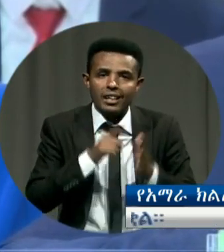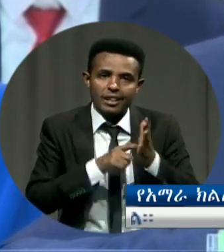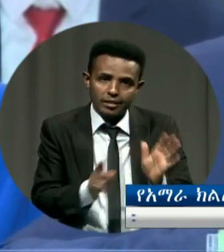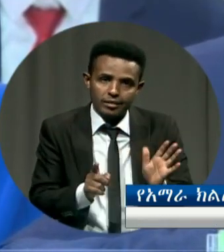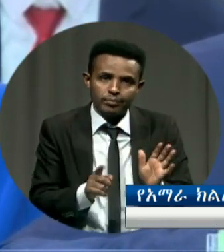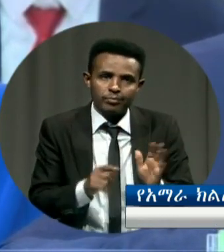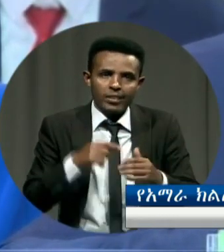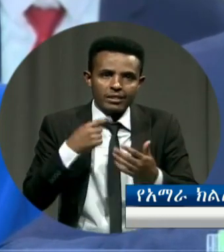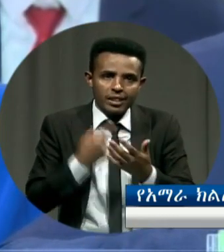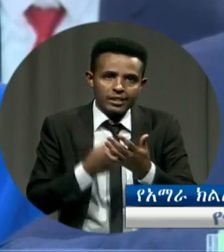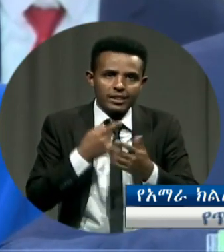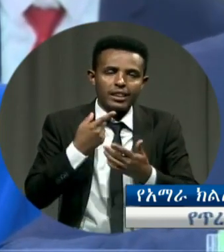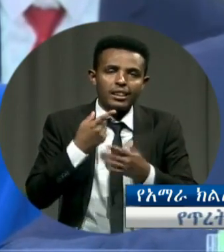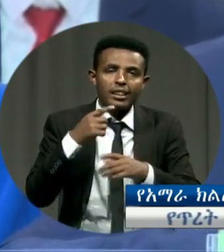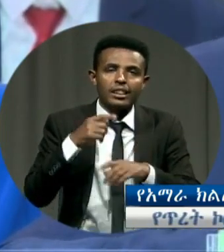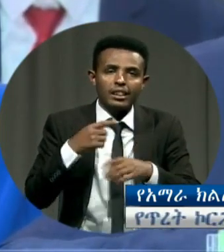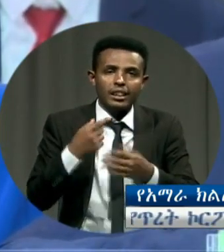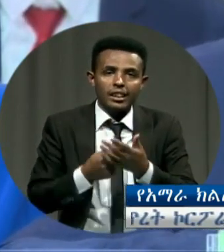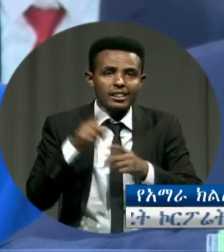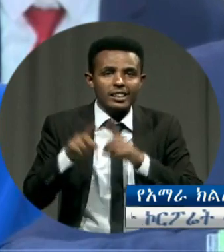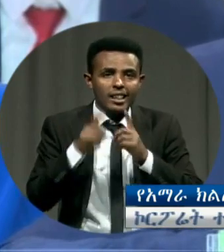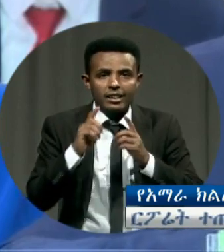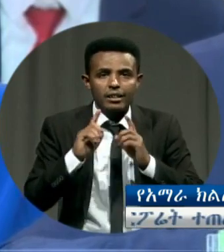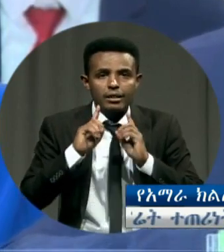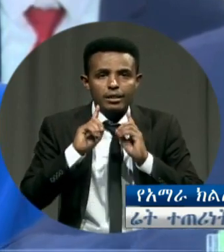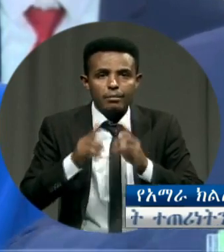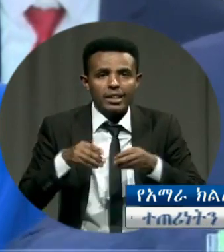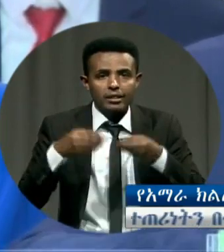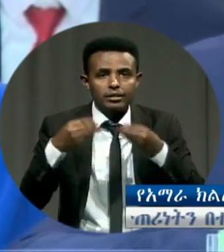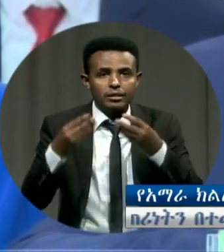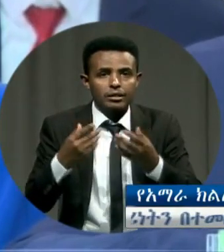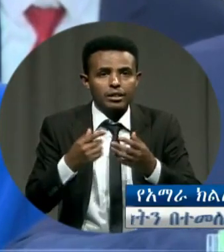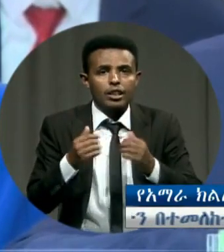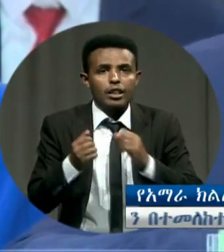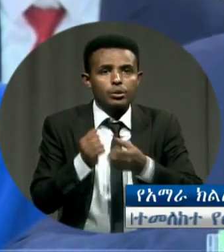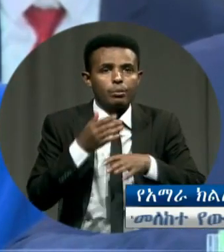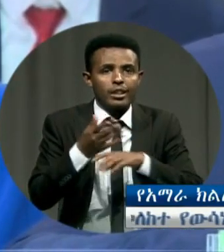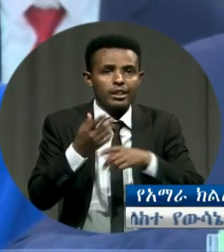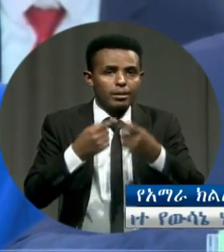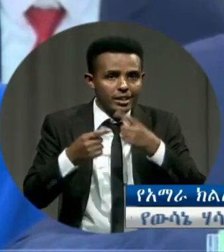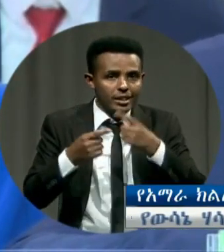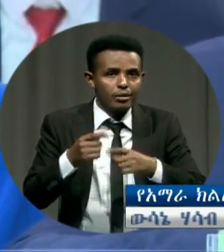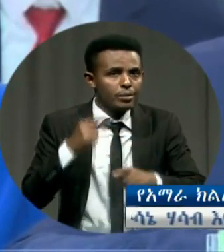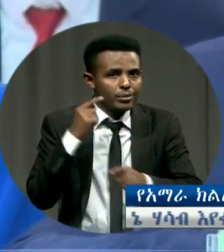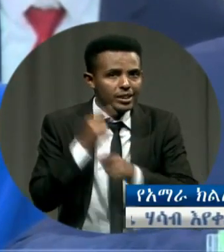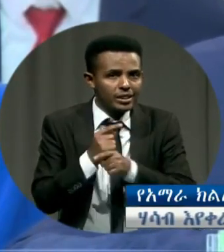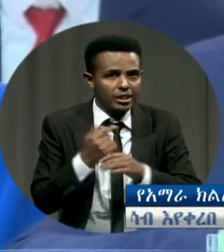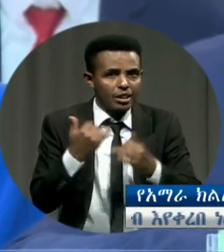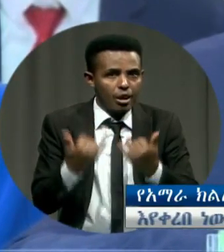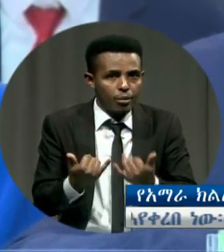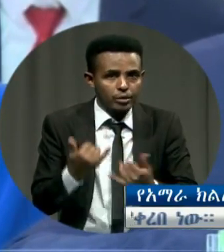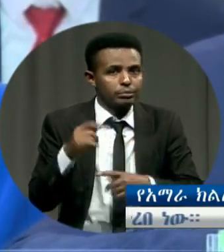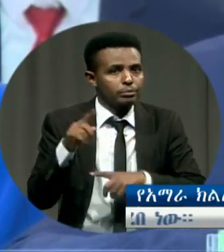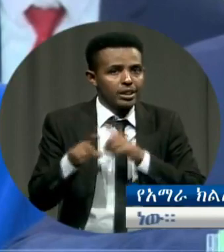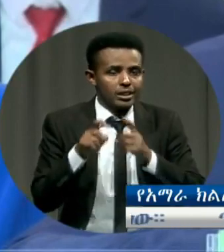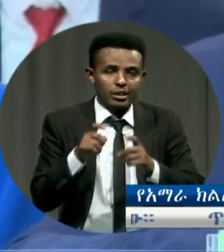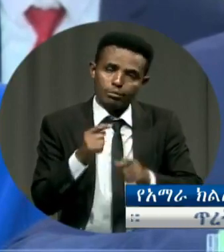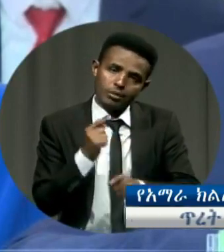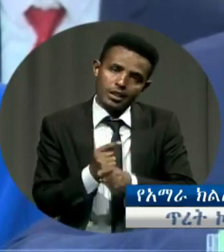ስለዚህ ይሄ ጥያቄ ሊመለስ የሚችልበት ሁኔታ አልነበረም። ስካውን ከለውጥ በኋላ የመጣ ነው በትክክል ቢዘገይም አሁን መነሳቱ ተገቢ